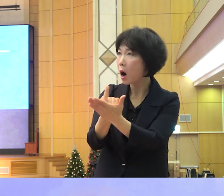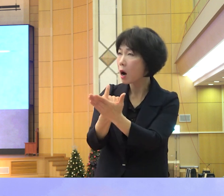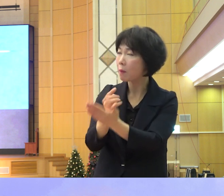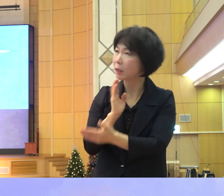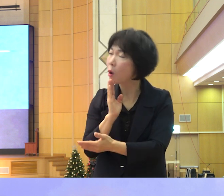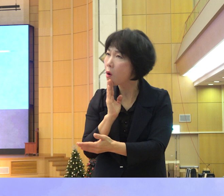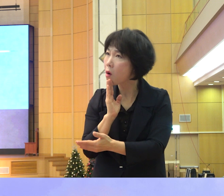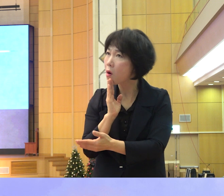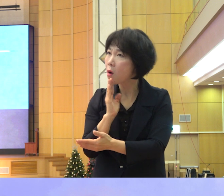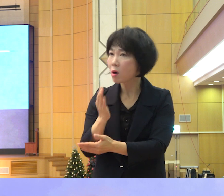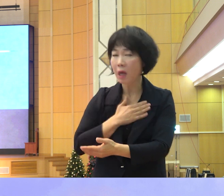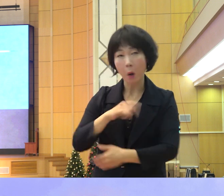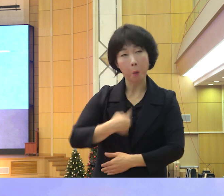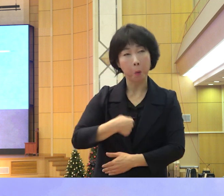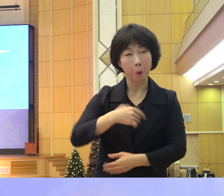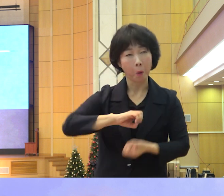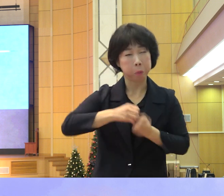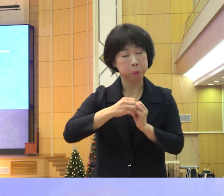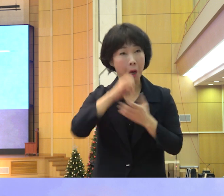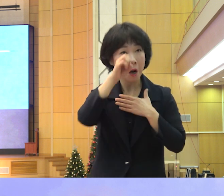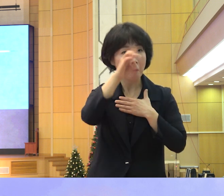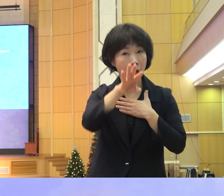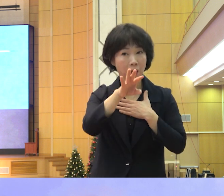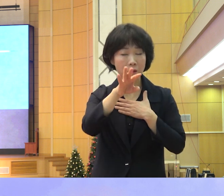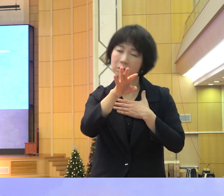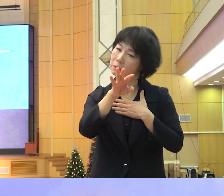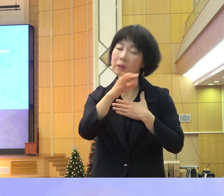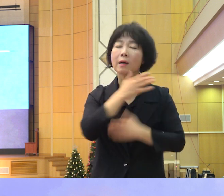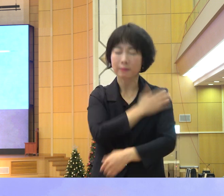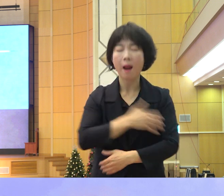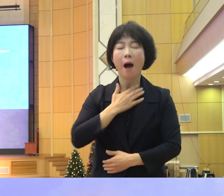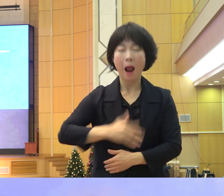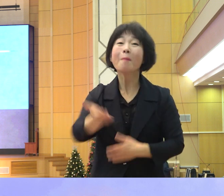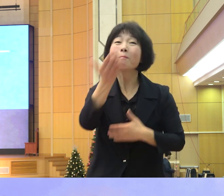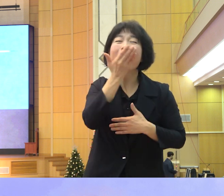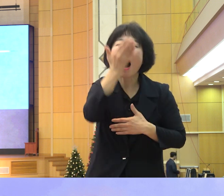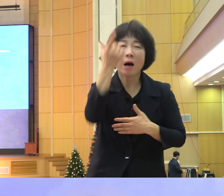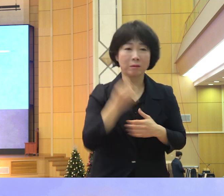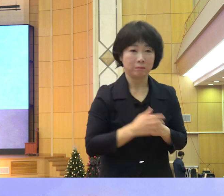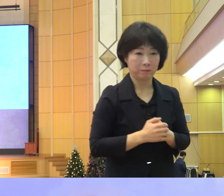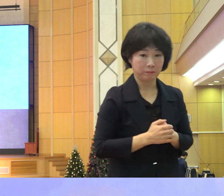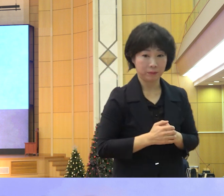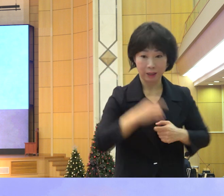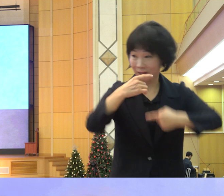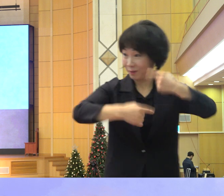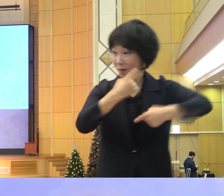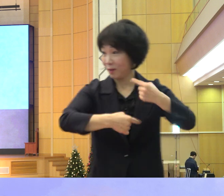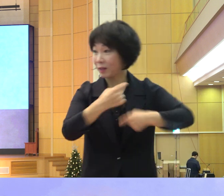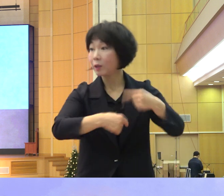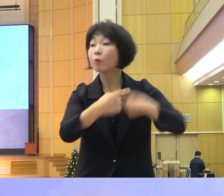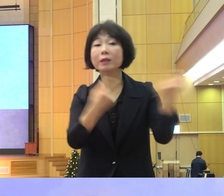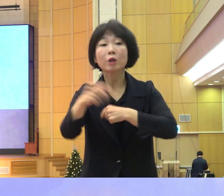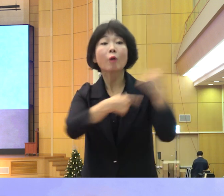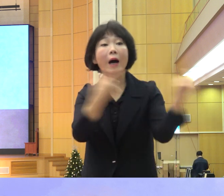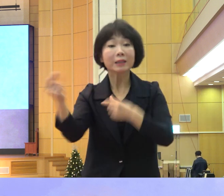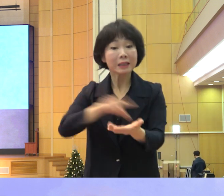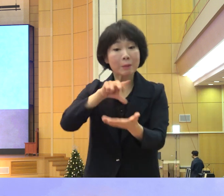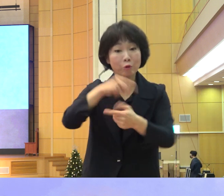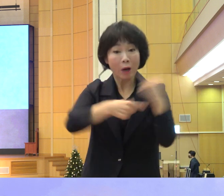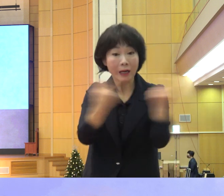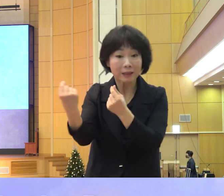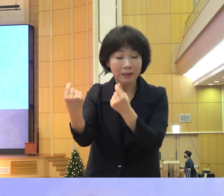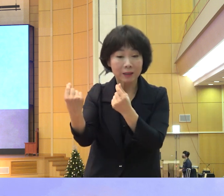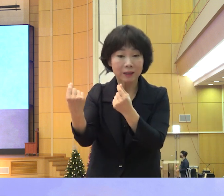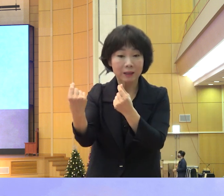왔는지 내가 스스로 말함인지 알리라. 제목을 따라